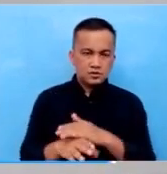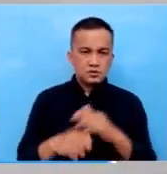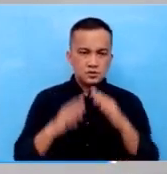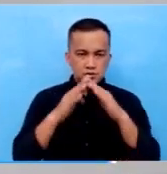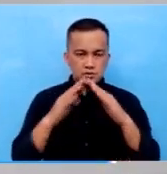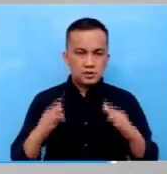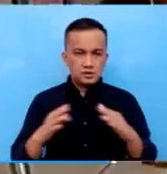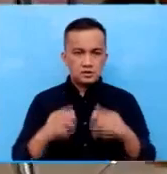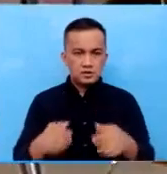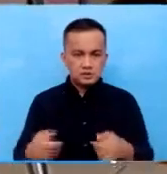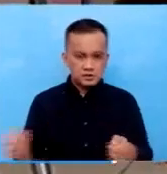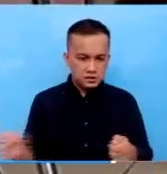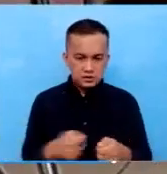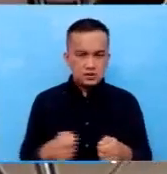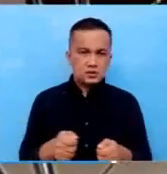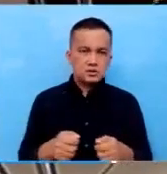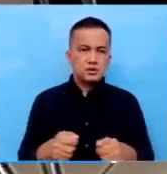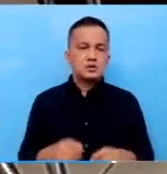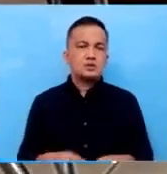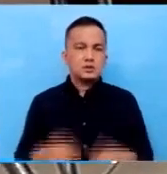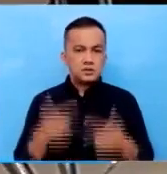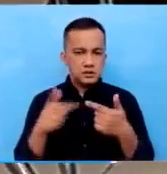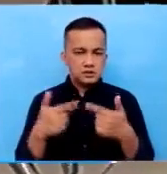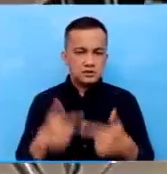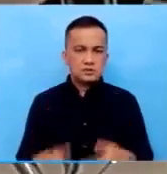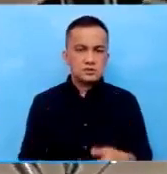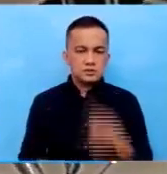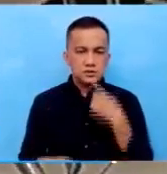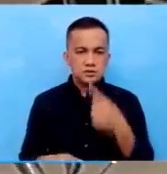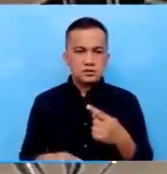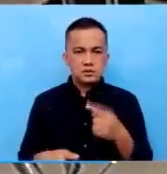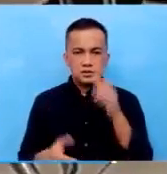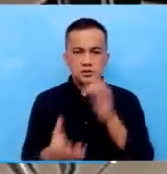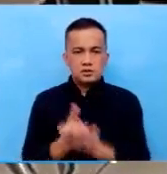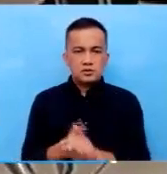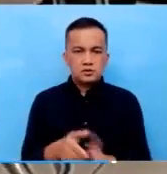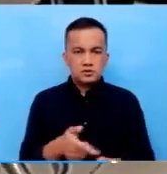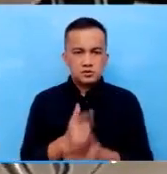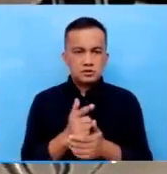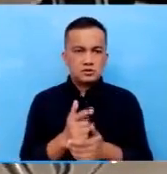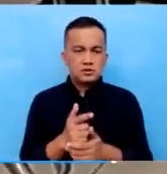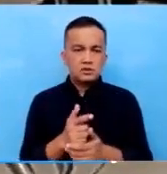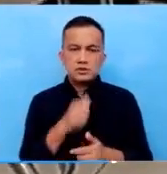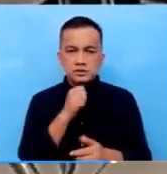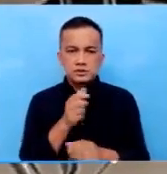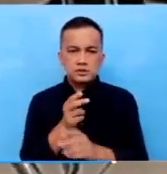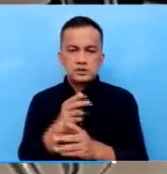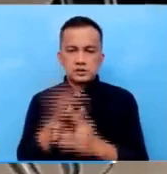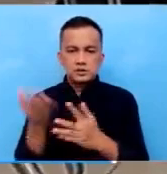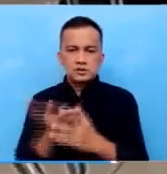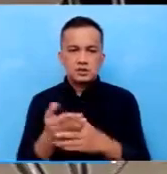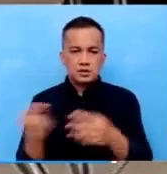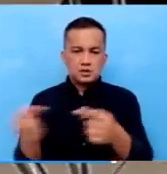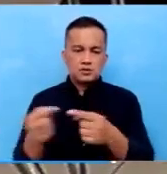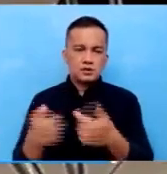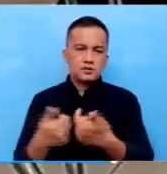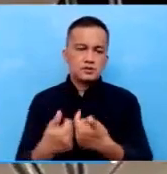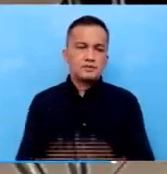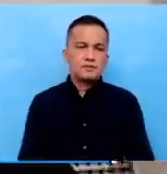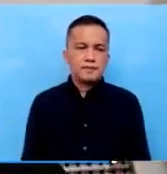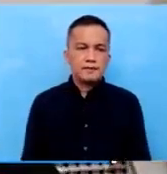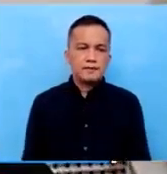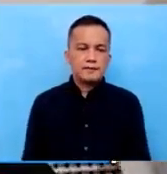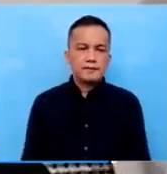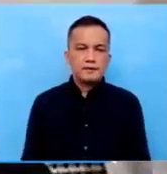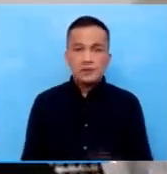ko yung gate, nila ko yung gate. Gate naman ng misis ng tinutukan ng baril, hindi sila nakikisawsaw sa away na magkasintahan. Bilang ate